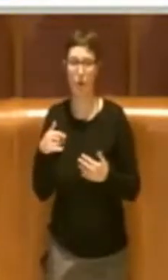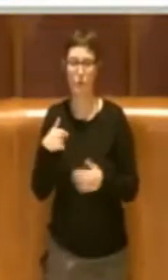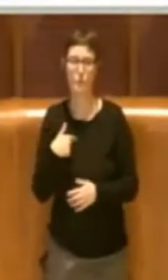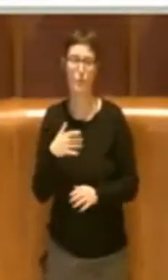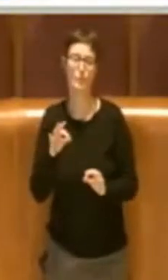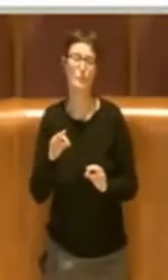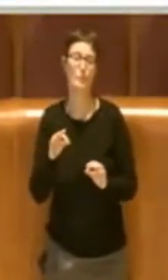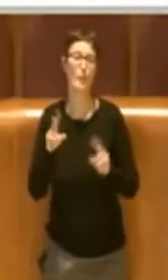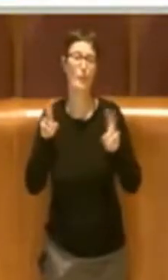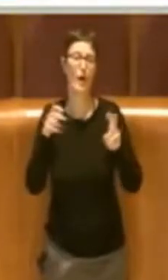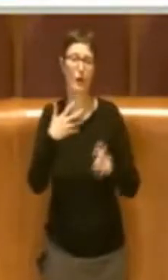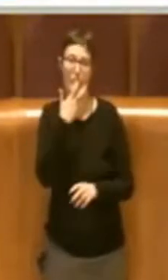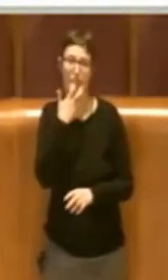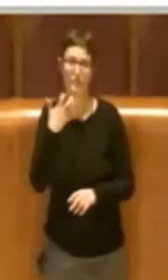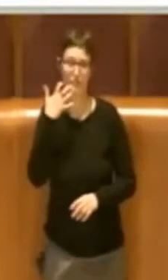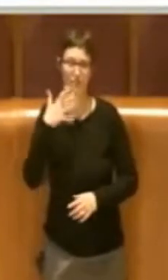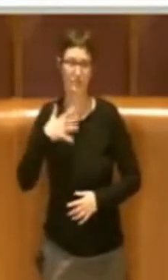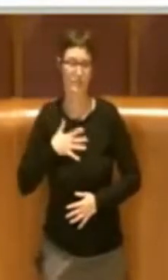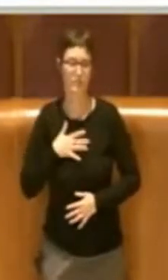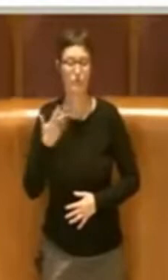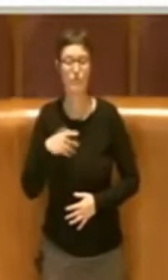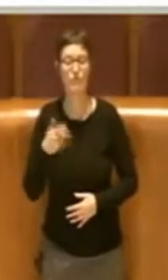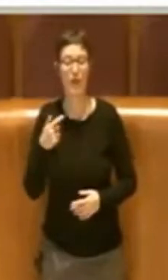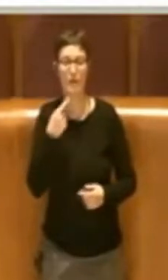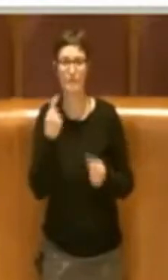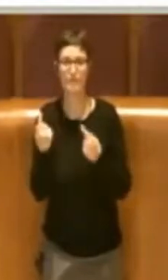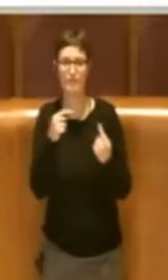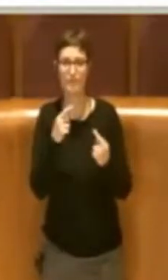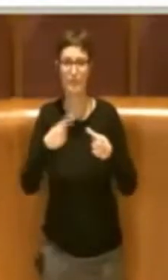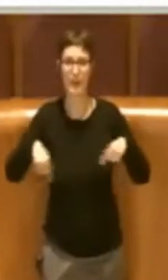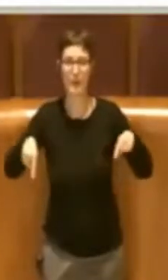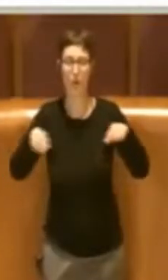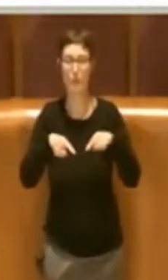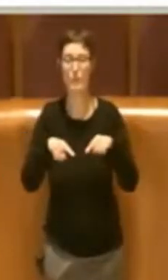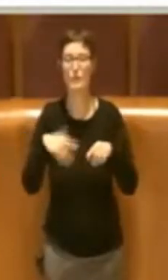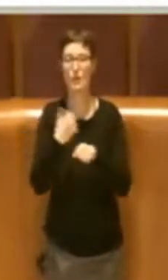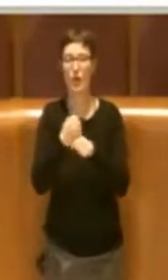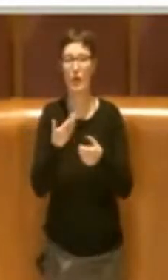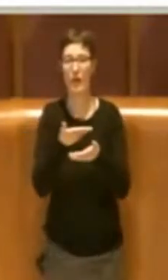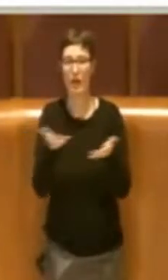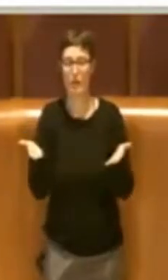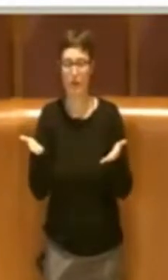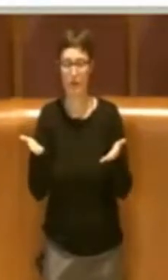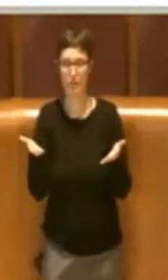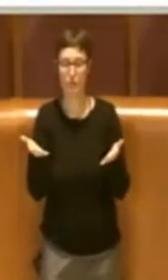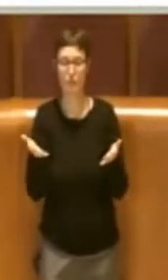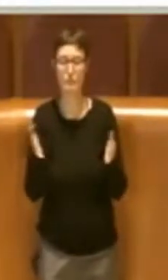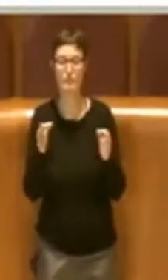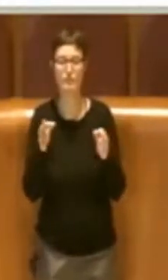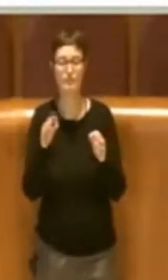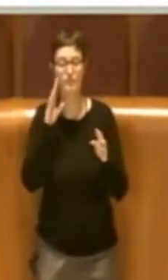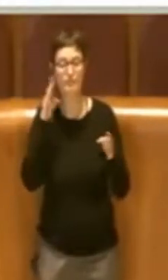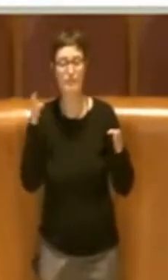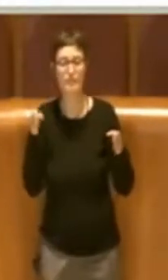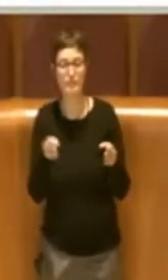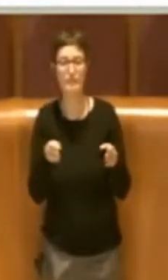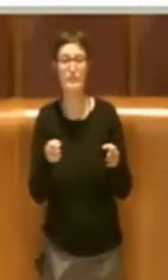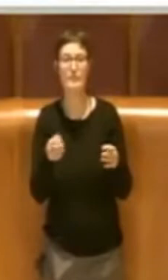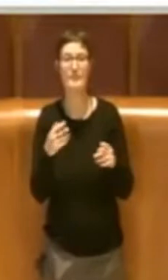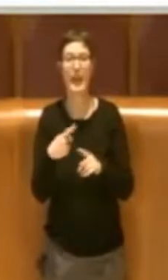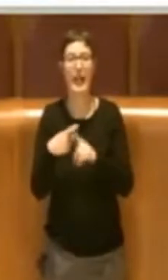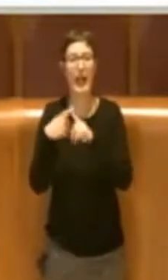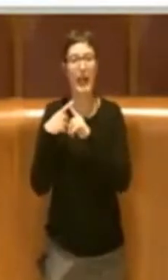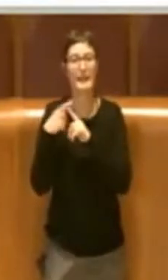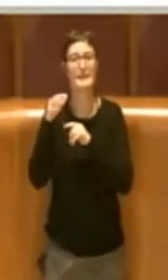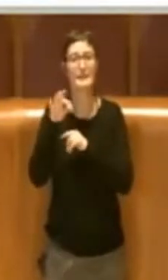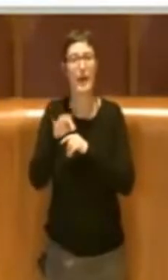caro, affrontato in Commissione sempre Lavori Pubblici, riguarda un ex punto verde qualità a